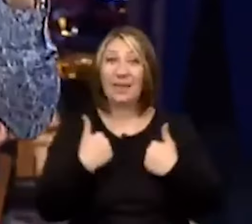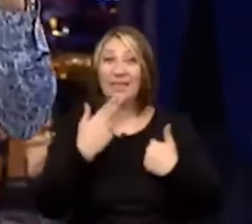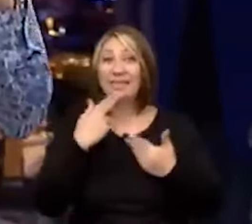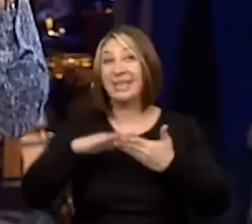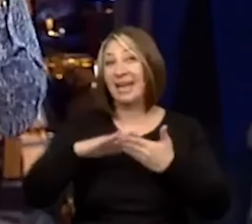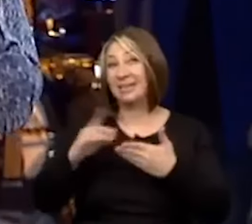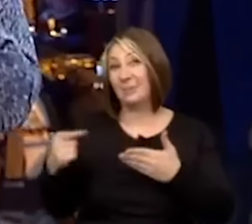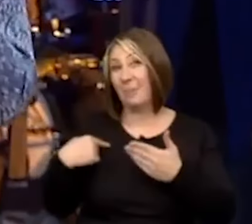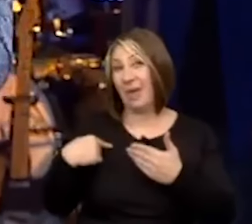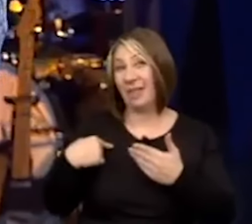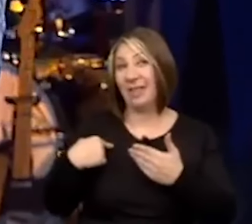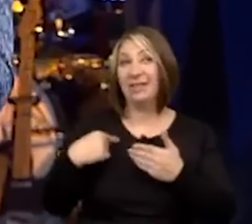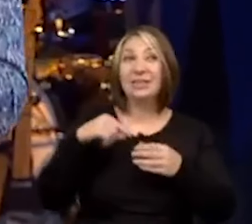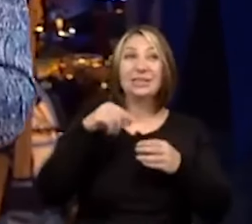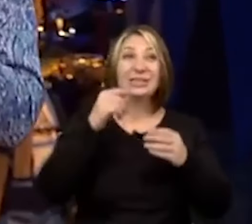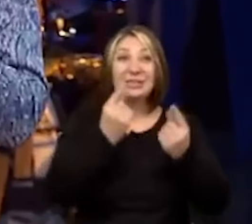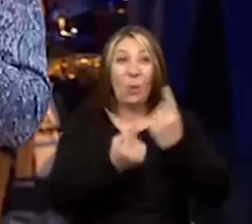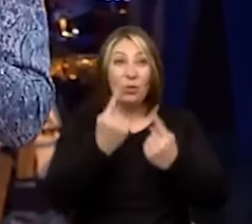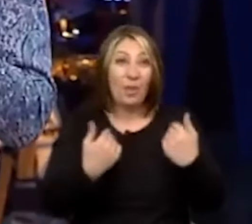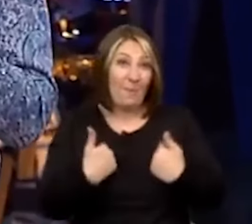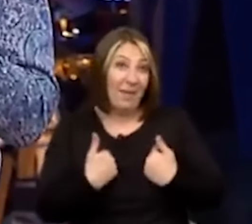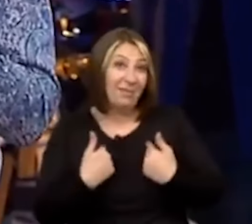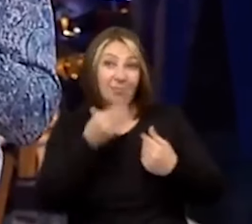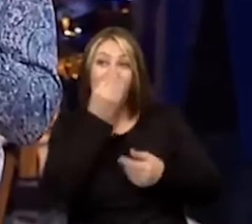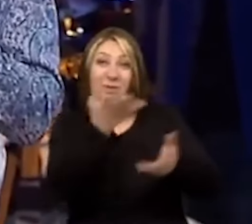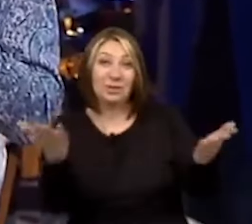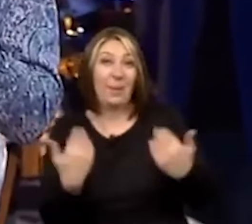kız arkadaşımla ben. Çayırda ben, çimende ben,